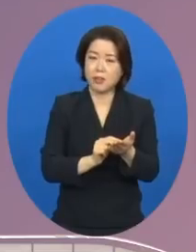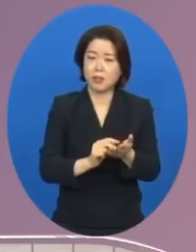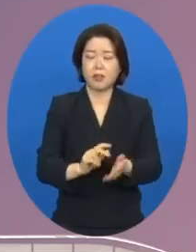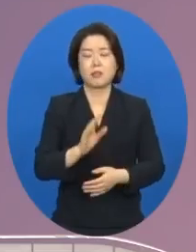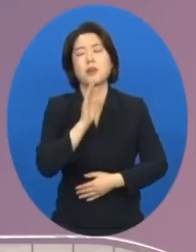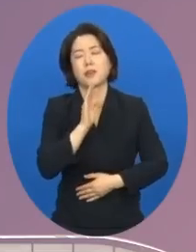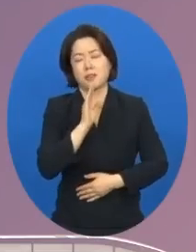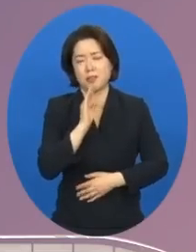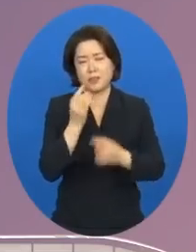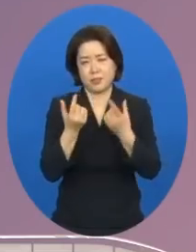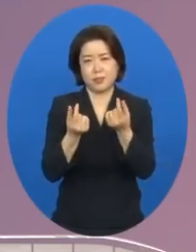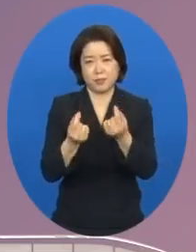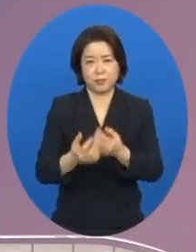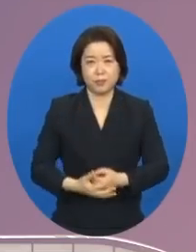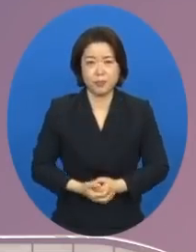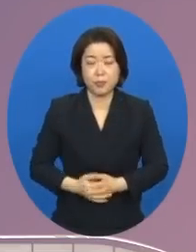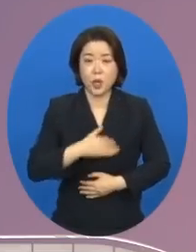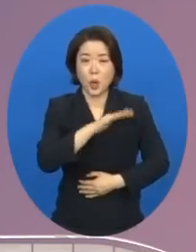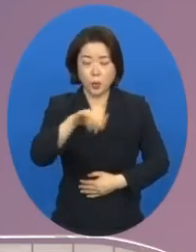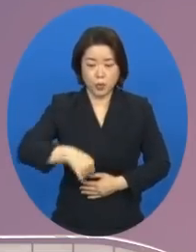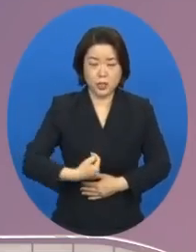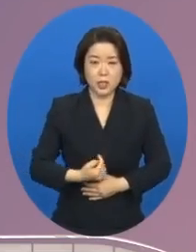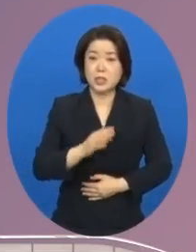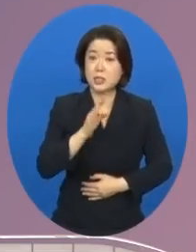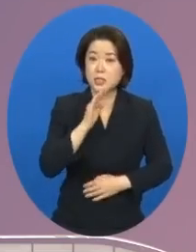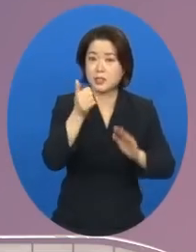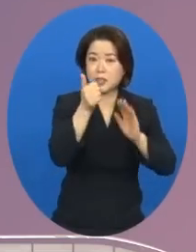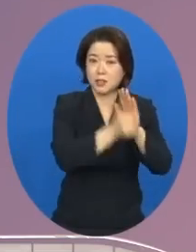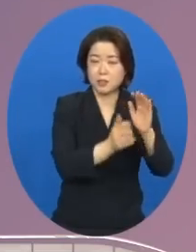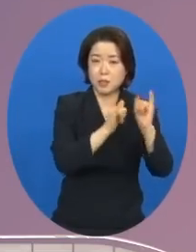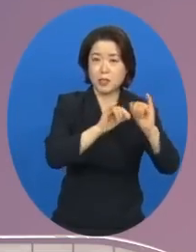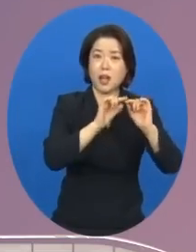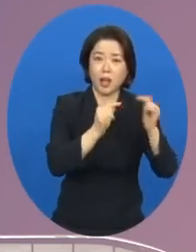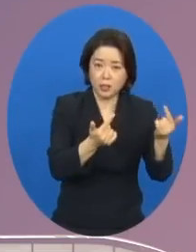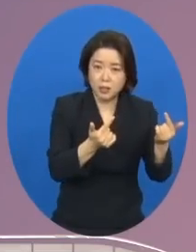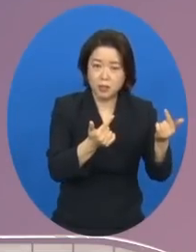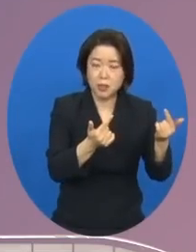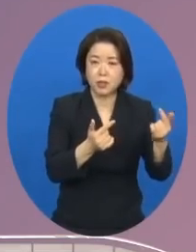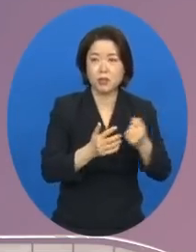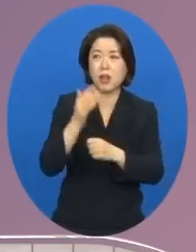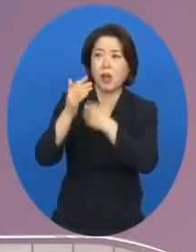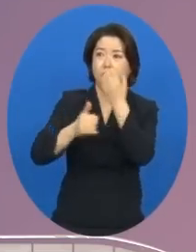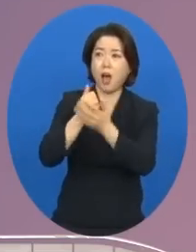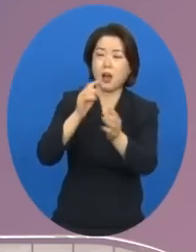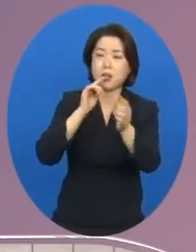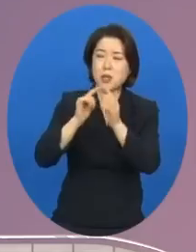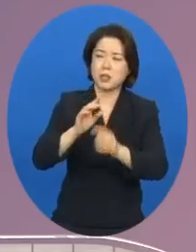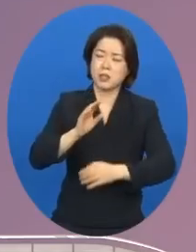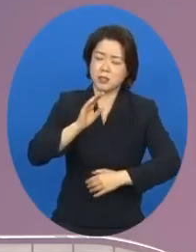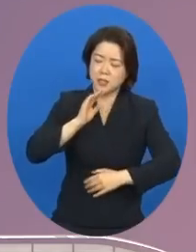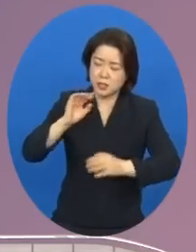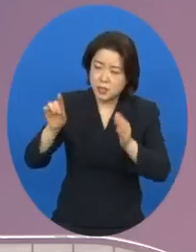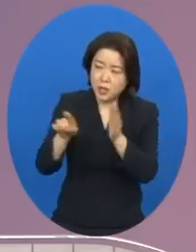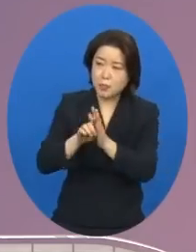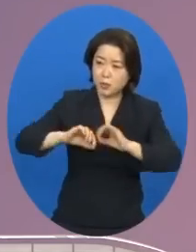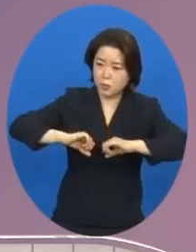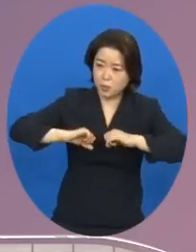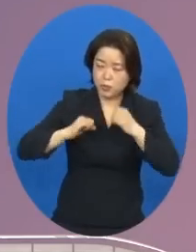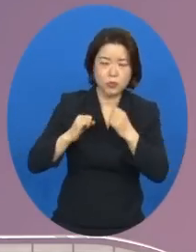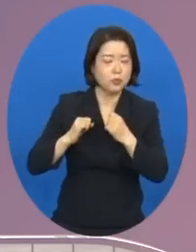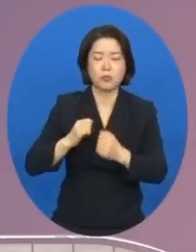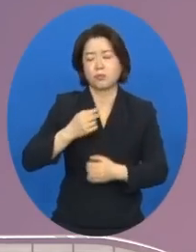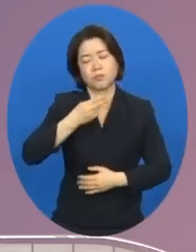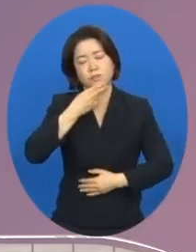그렇습니다. 우리 자신이 진짜 실패자가 아니라면 하나님의 말씀을 정말 믿고 순종하지